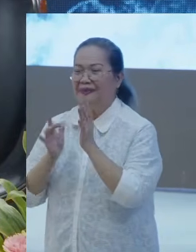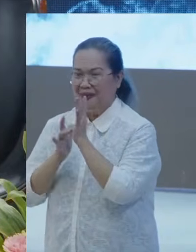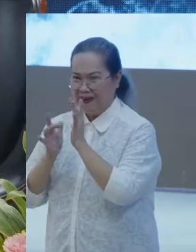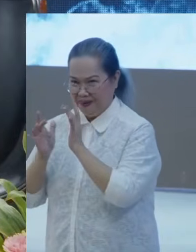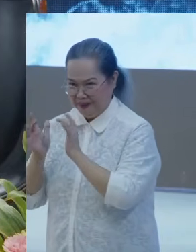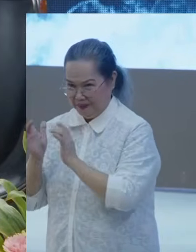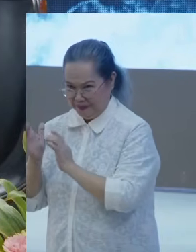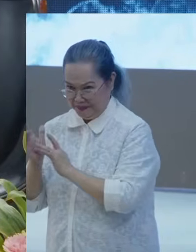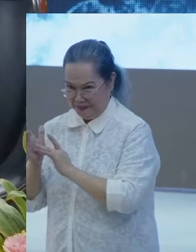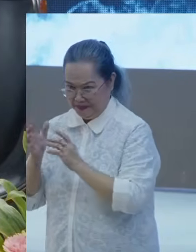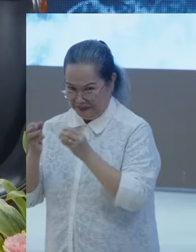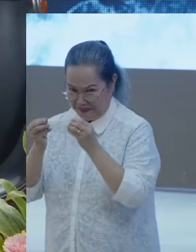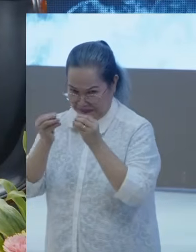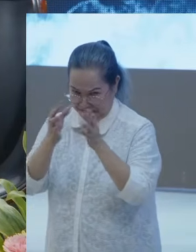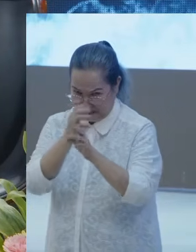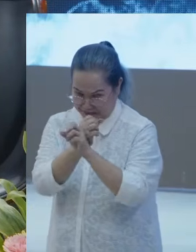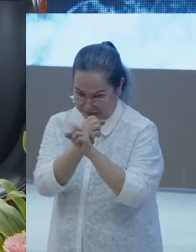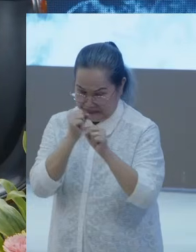ng saving faith.